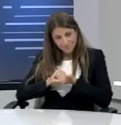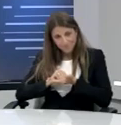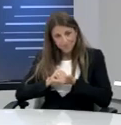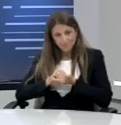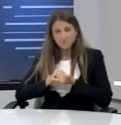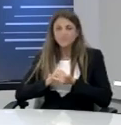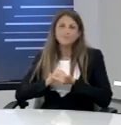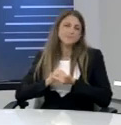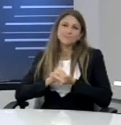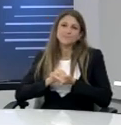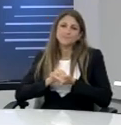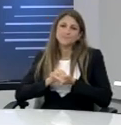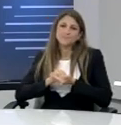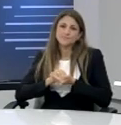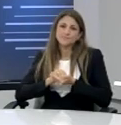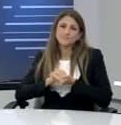ότι